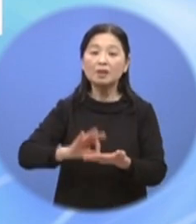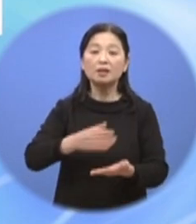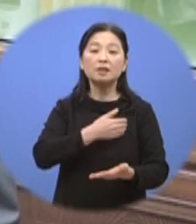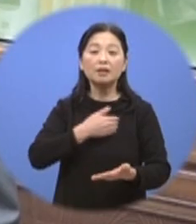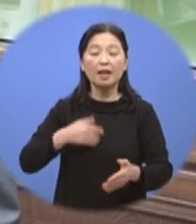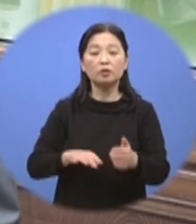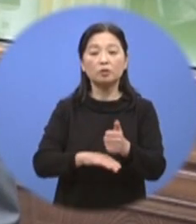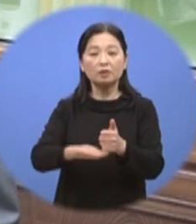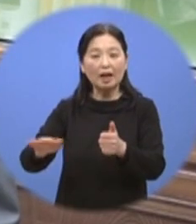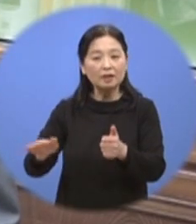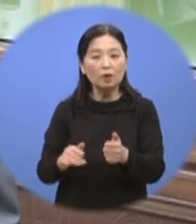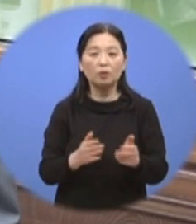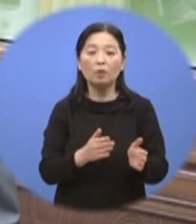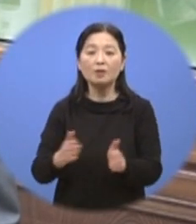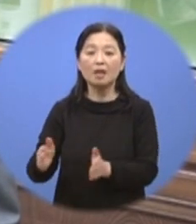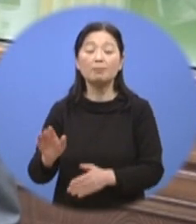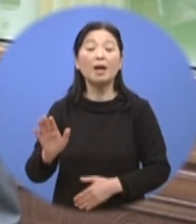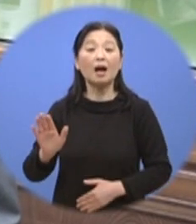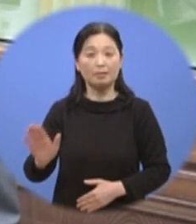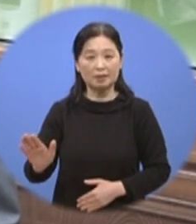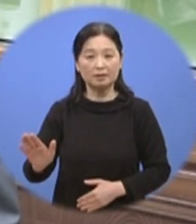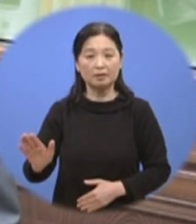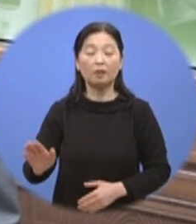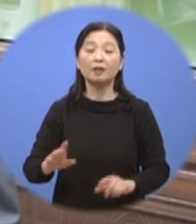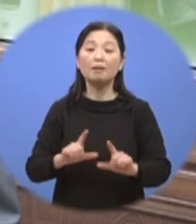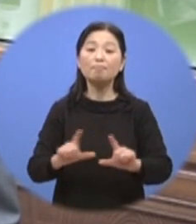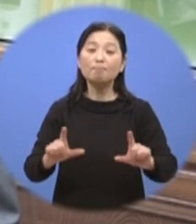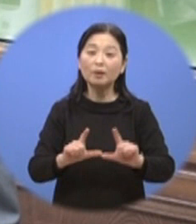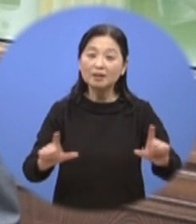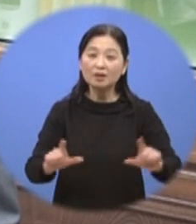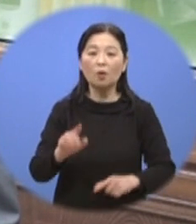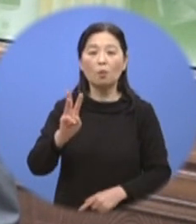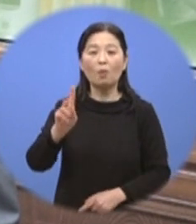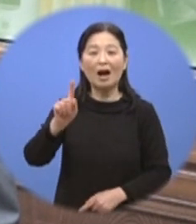。それからもちろんワーケーションでございますから、